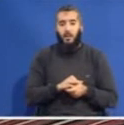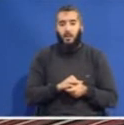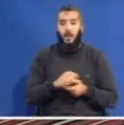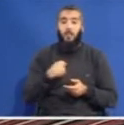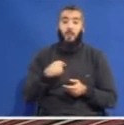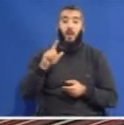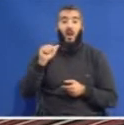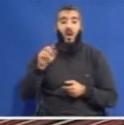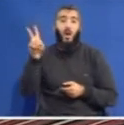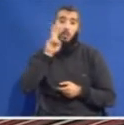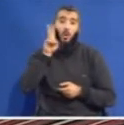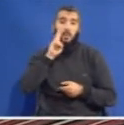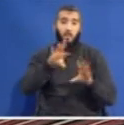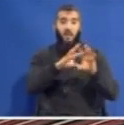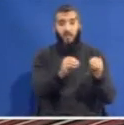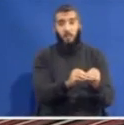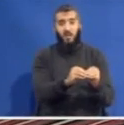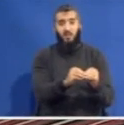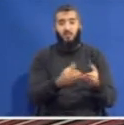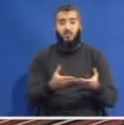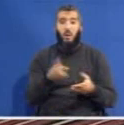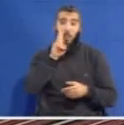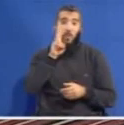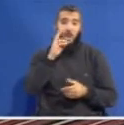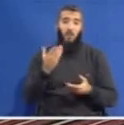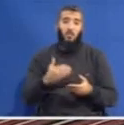مشكل حتى في العائله على جال السكن.